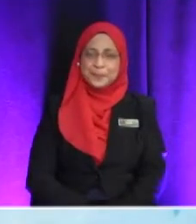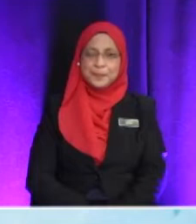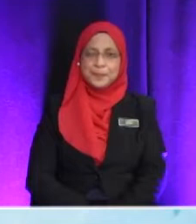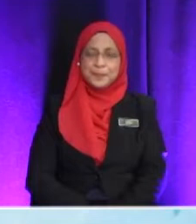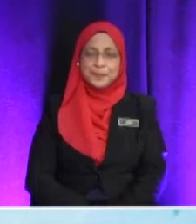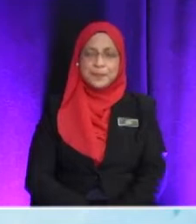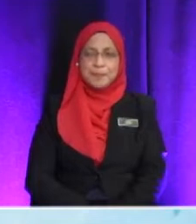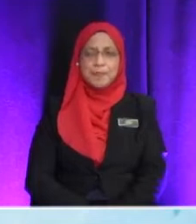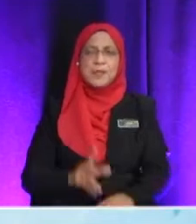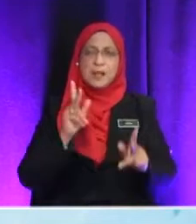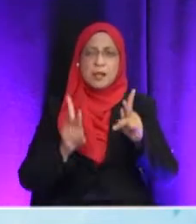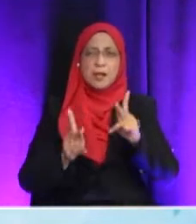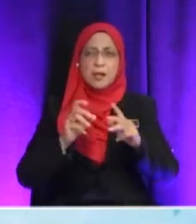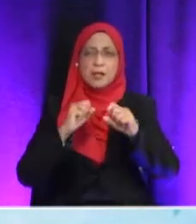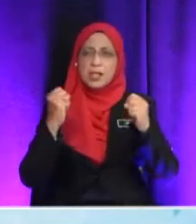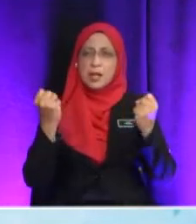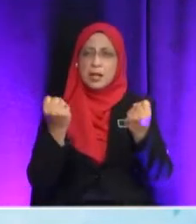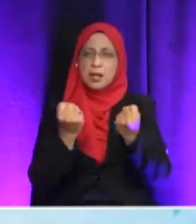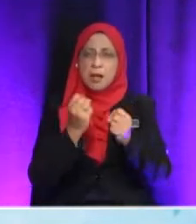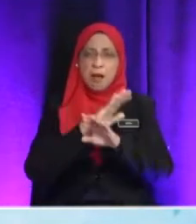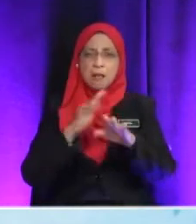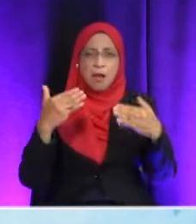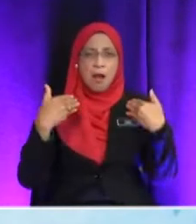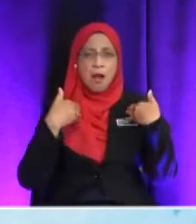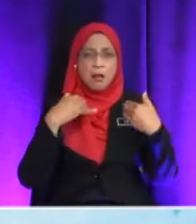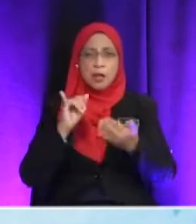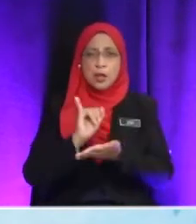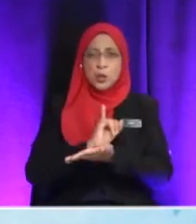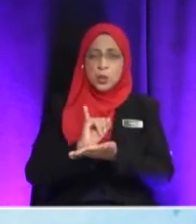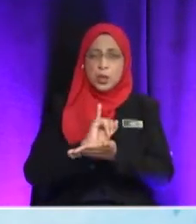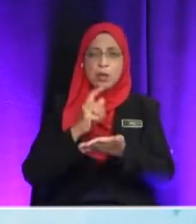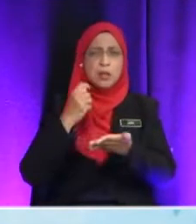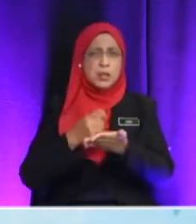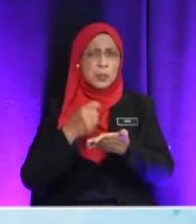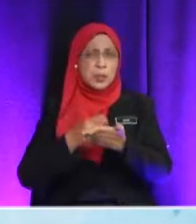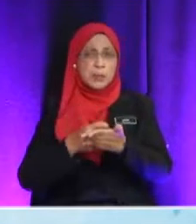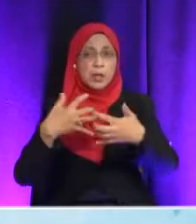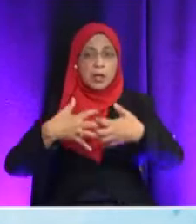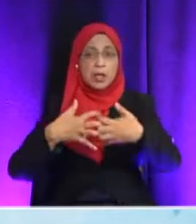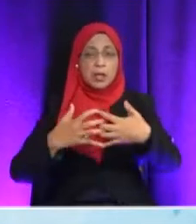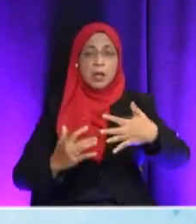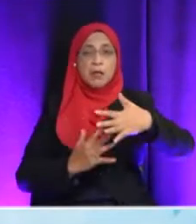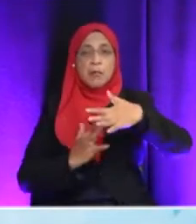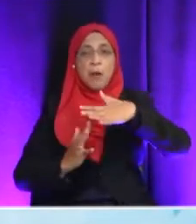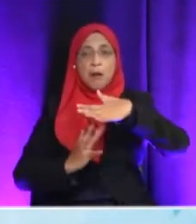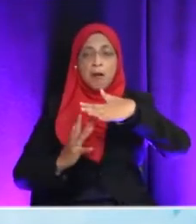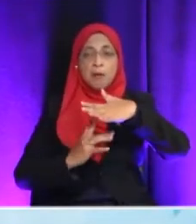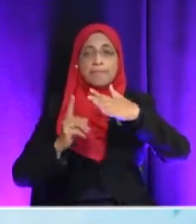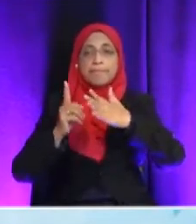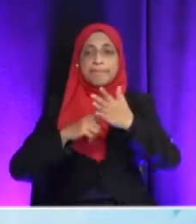kalau-kalau syari'atu tambahin suren Tibet di punya kilang to the bakal ampuh yang terjadi aku yang terjadi kepada penyediaan